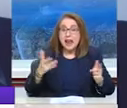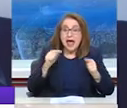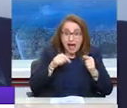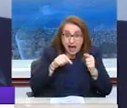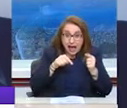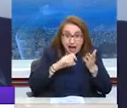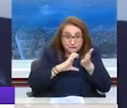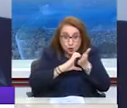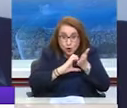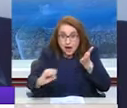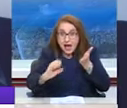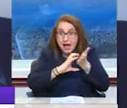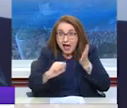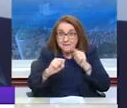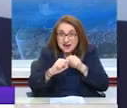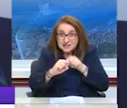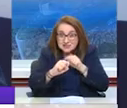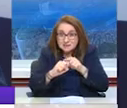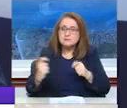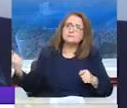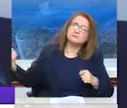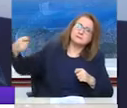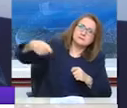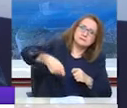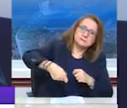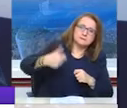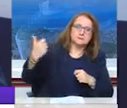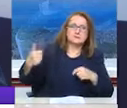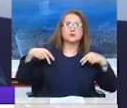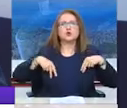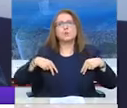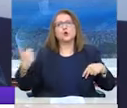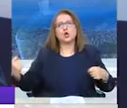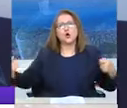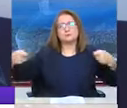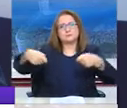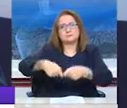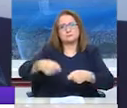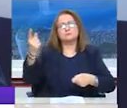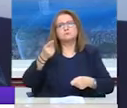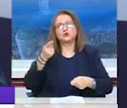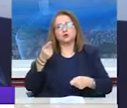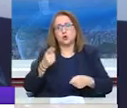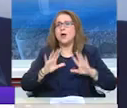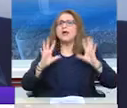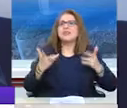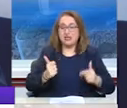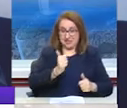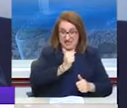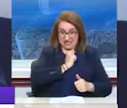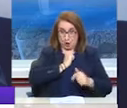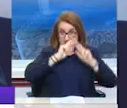καταβληθεί στους εργαζόμενους από τους εργοδότες, θα καταβληθεί, όπως είπε και ο Υπουργός Οικονομικών, στο ακέραιο από τον